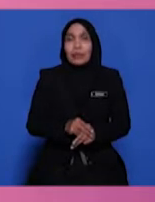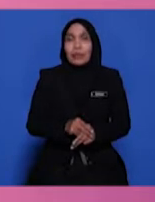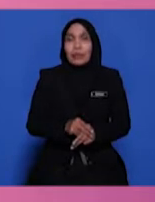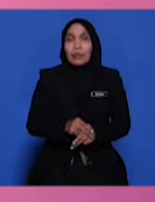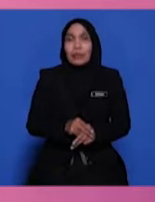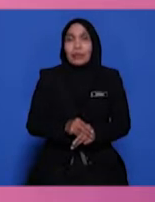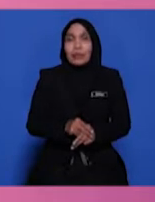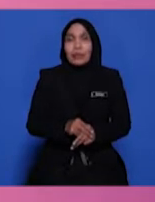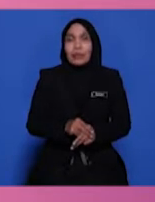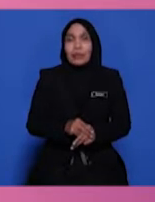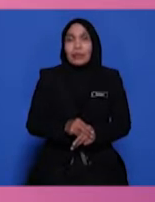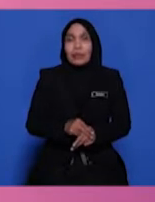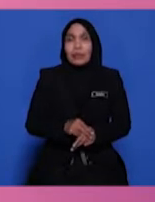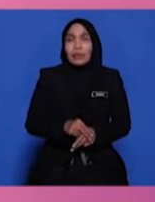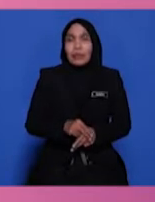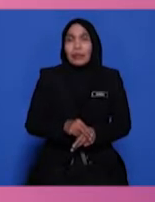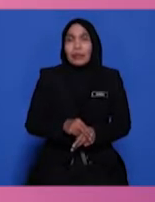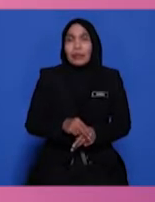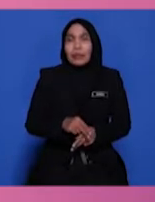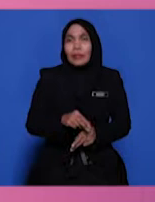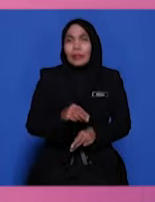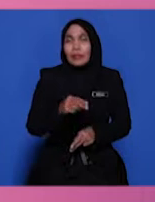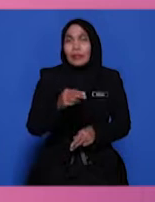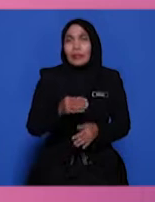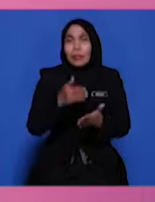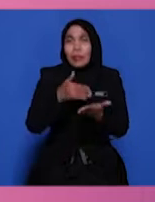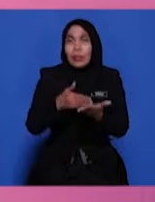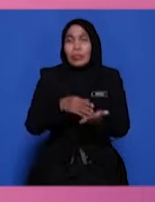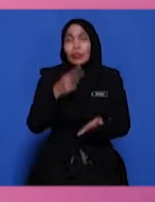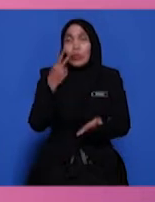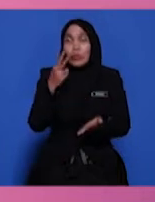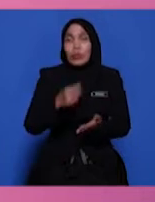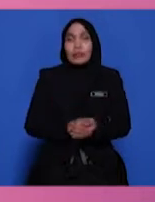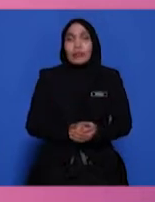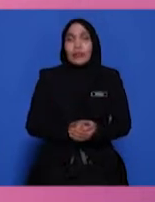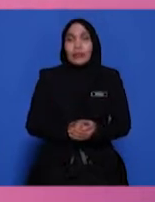RM9,444.44 bahagi dengan 12 bulan, iaitu